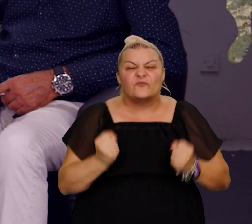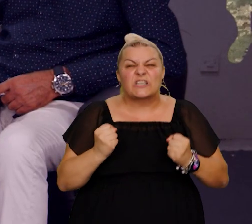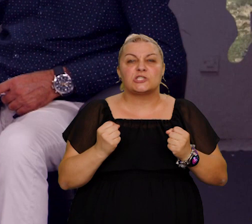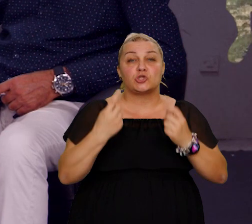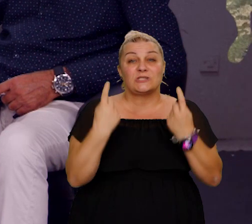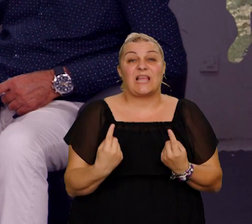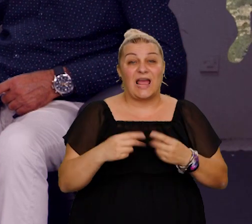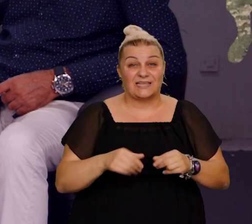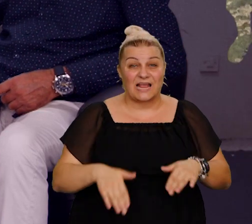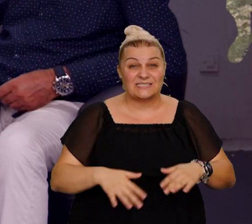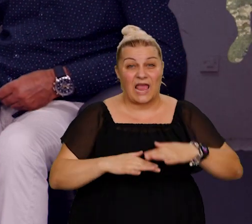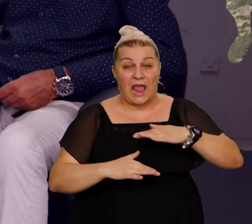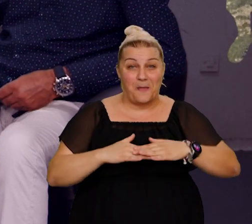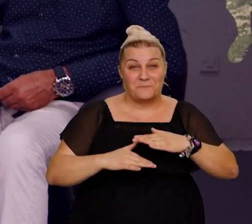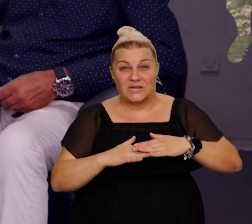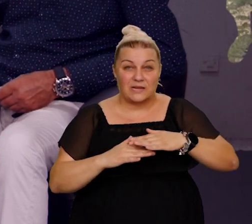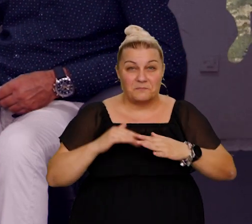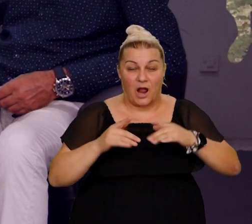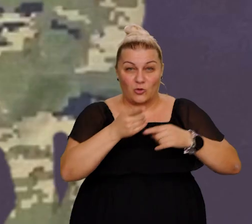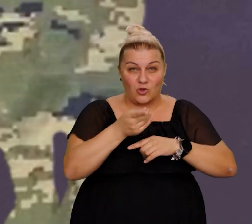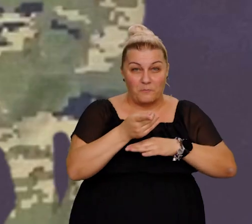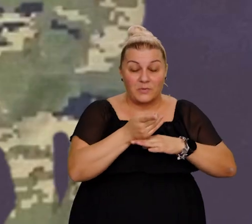na zemlji. I nije,